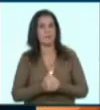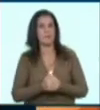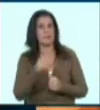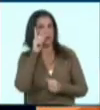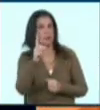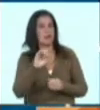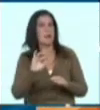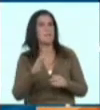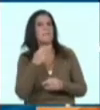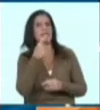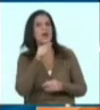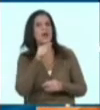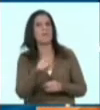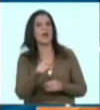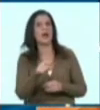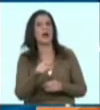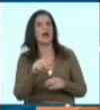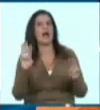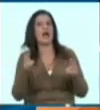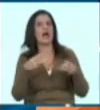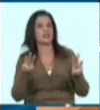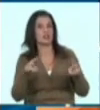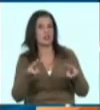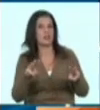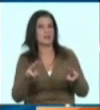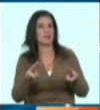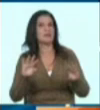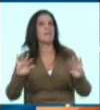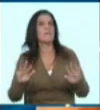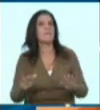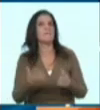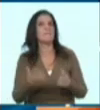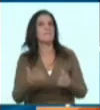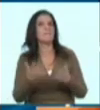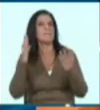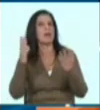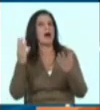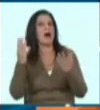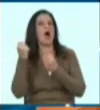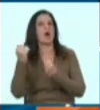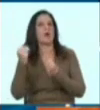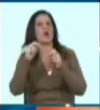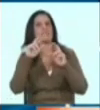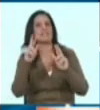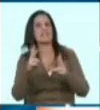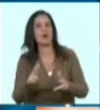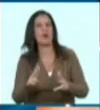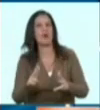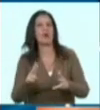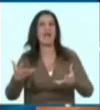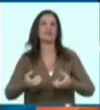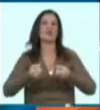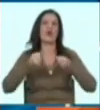ישועתי? לא, אני מת על אלה. יש לי עגלה ריקה. לא, לא, אתה יודע מה הפירוש... אתה יודע מה הפירוש של... אתה יודע מה הפירוש של קדיש? מה הפירוש